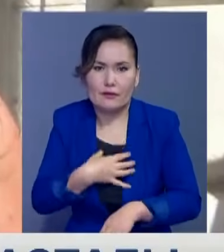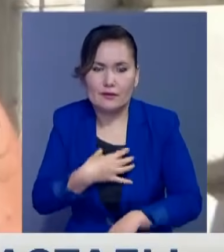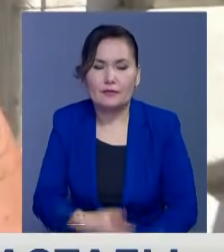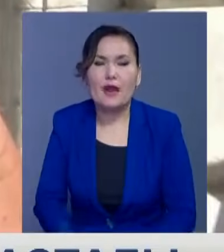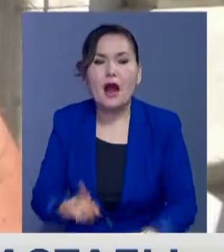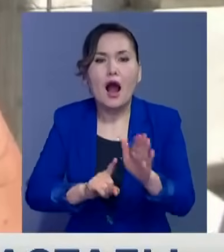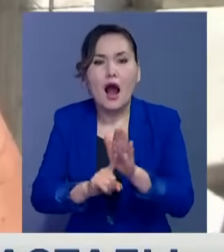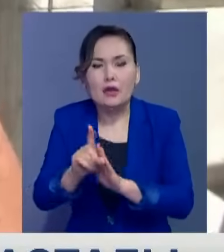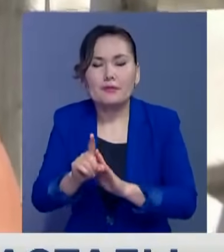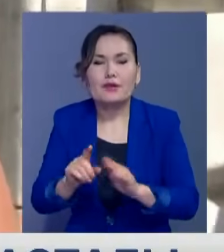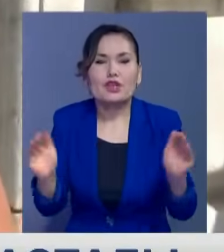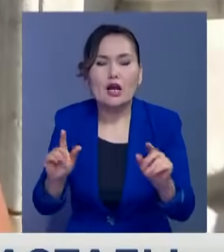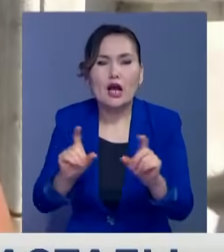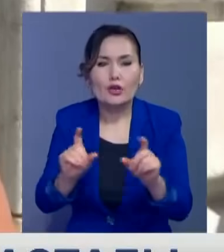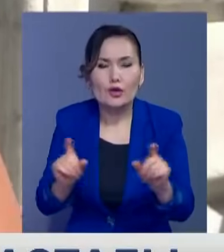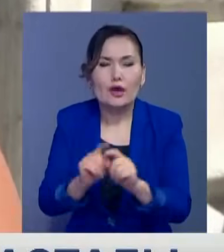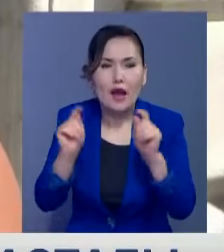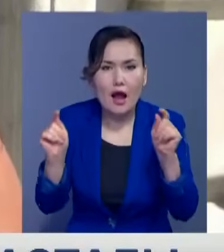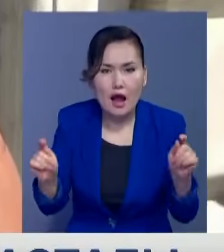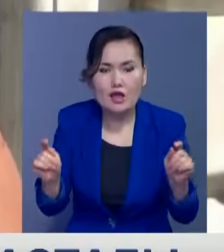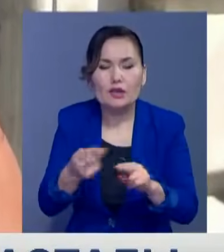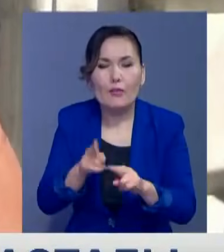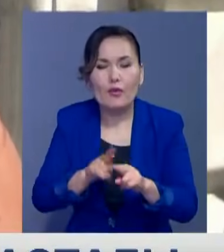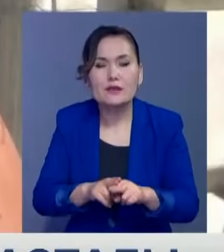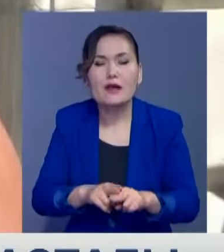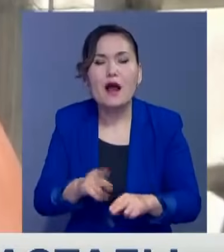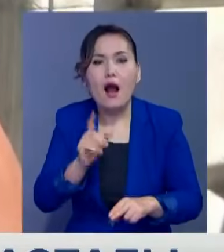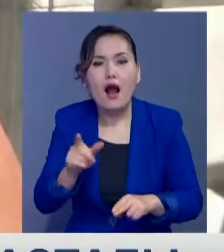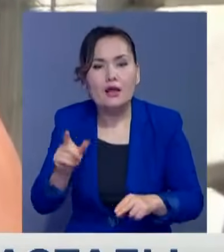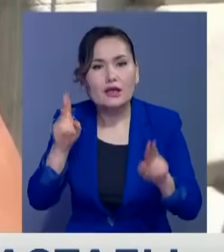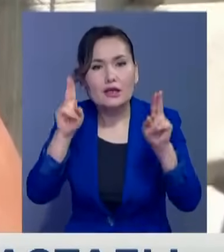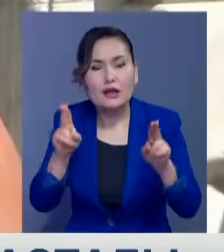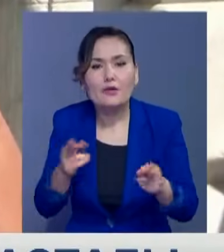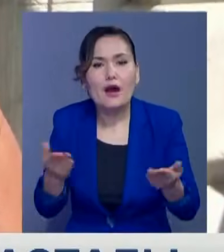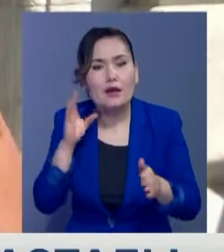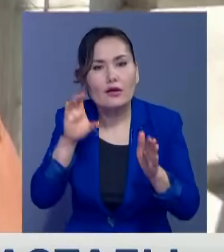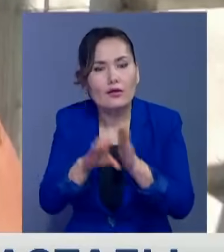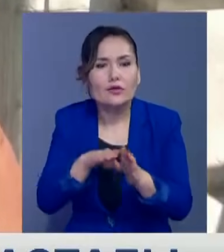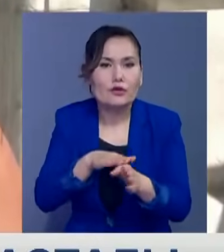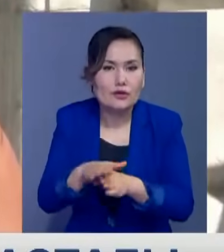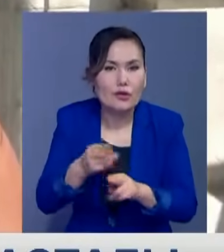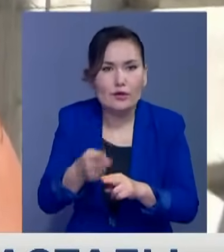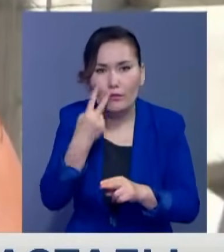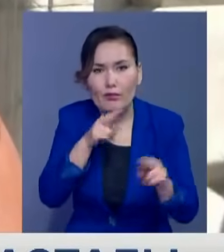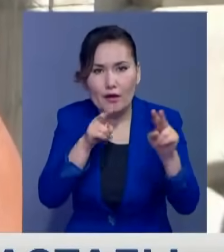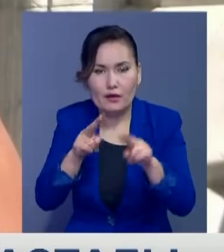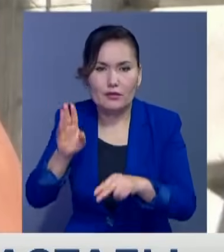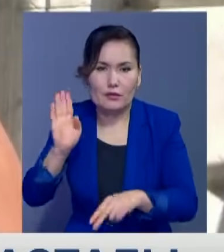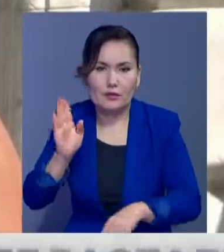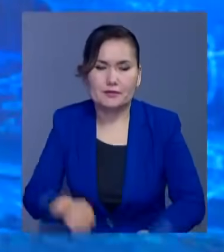Алдымен шағын дүкендерді ашып, халық ережелерді қалай сақтайтын бақылау керек. Осыдан кейін ғана үлкен дүкендерді ашу қажет.